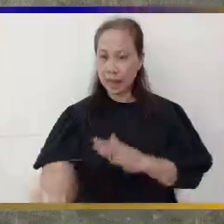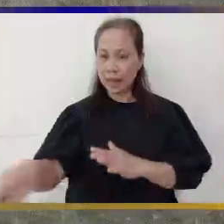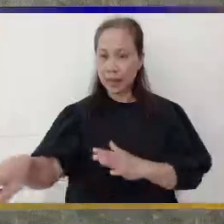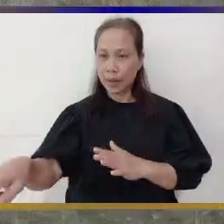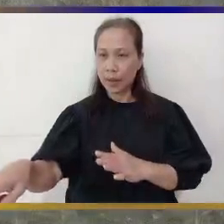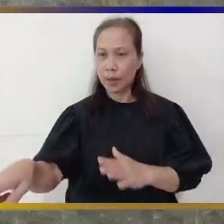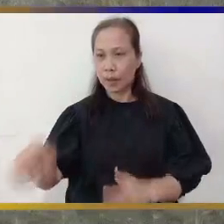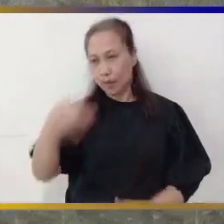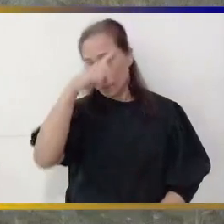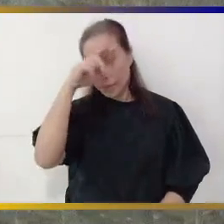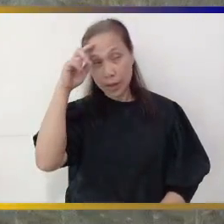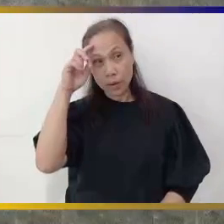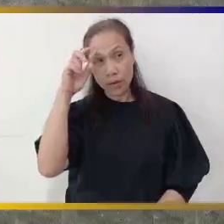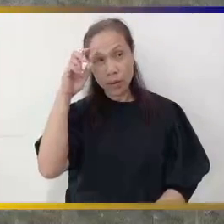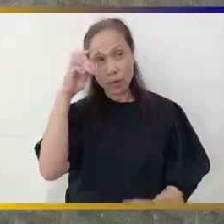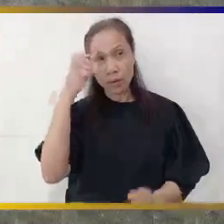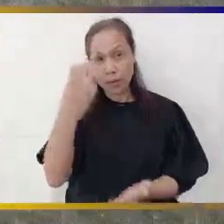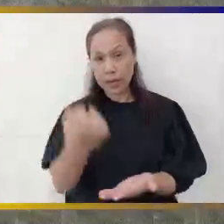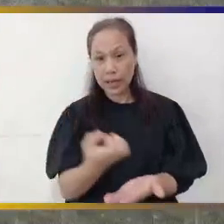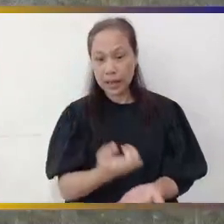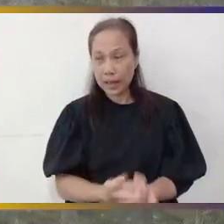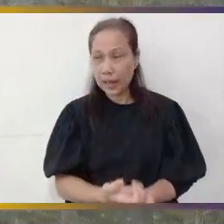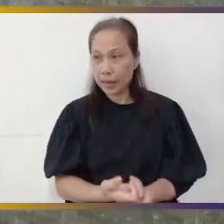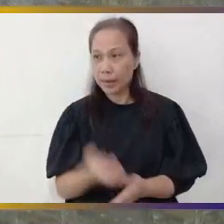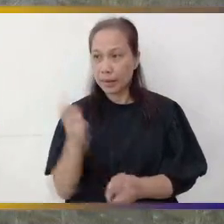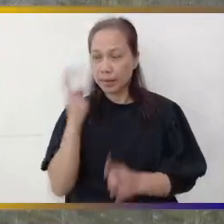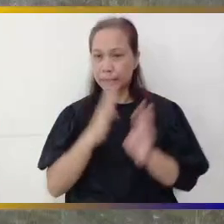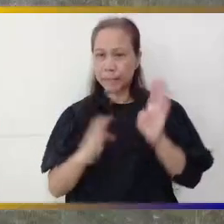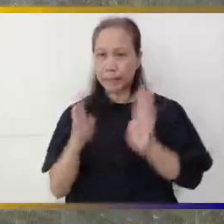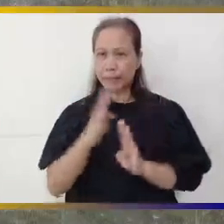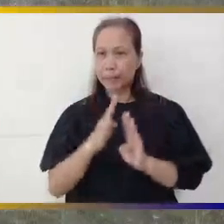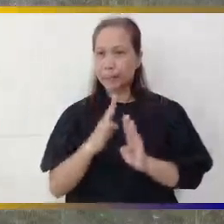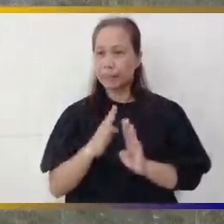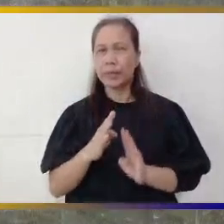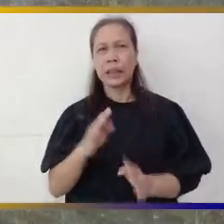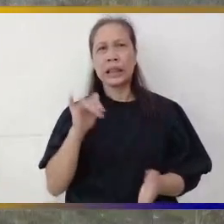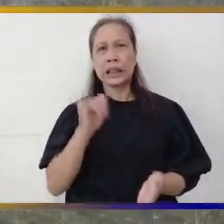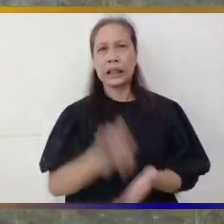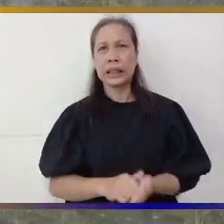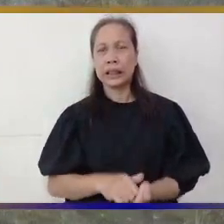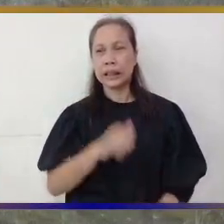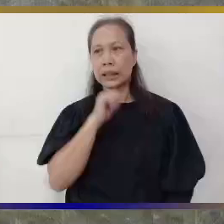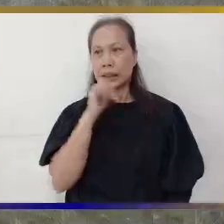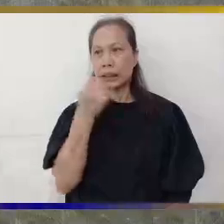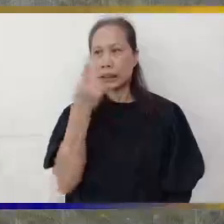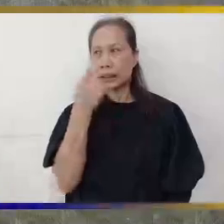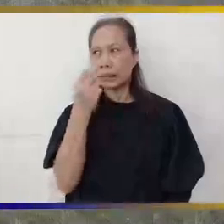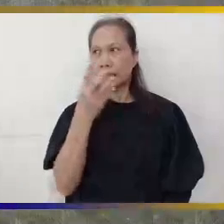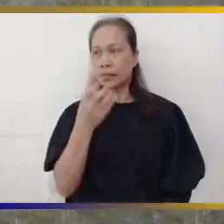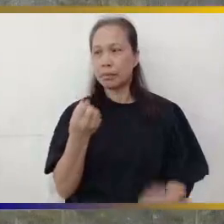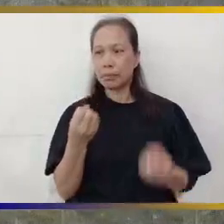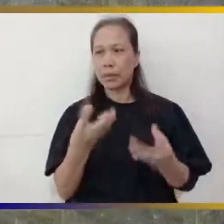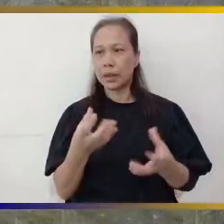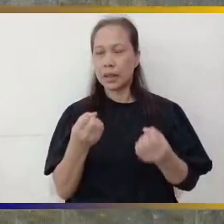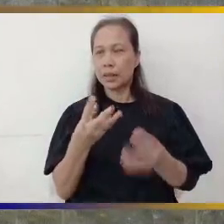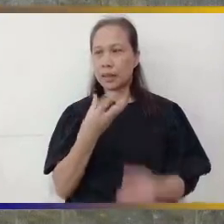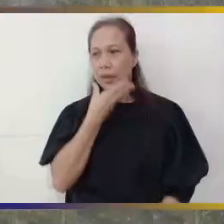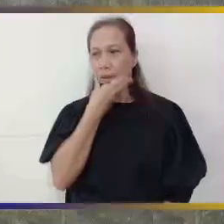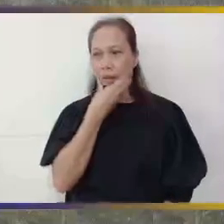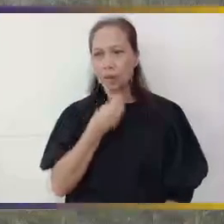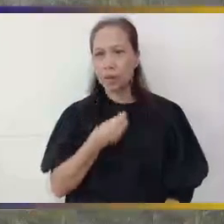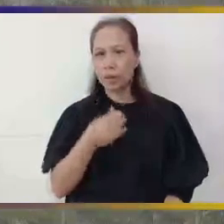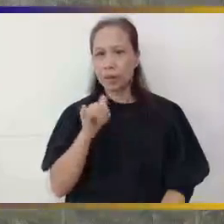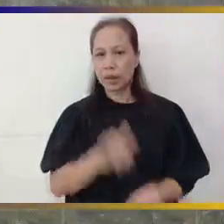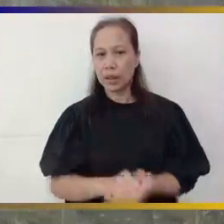Okay so yan ang problema now Hindi po ito nauunawaan ng napakaraming mga Hudyo sapagkat ah ang gusto